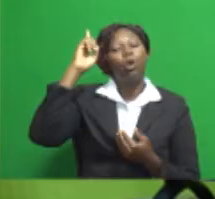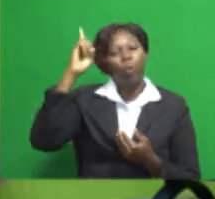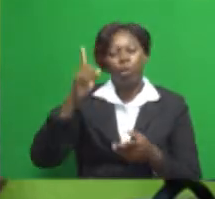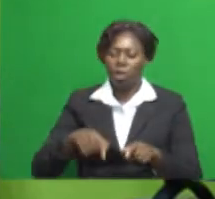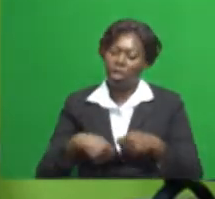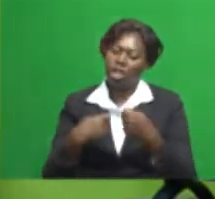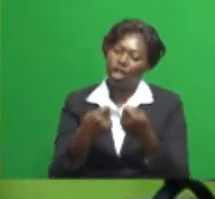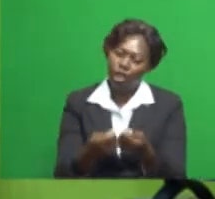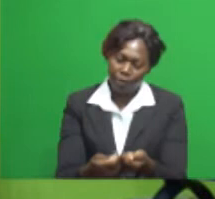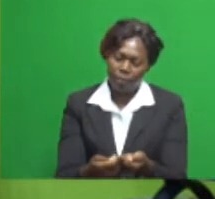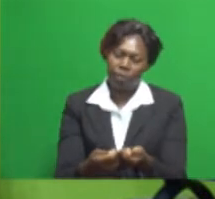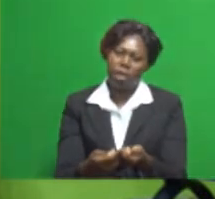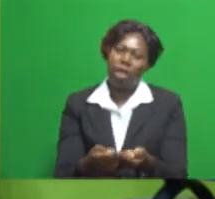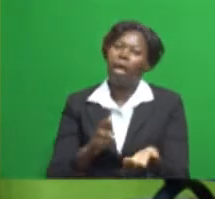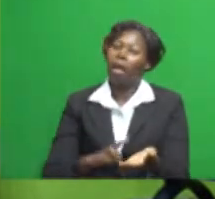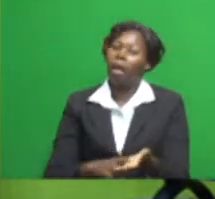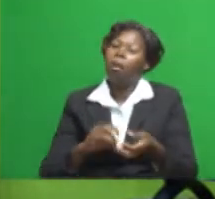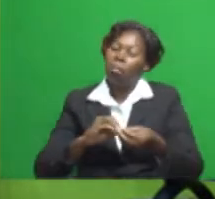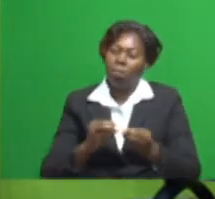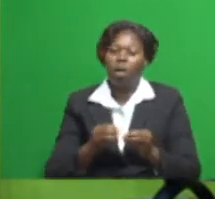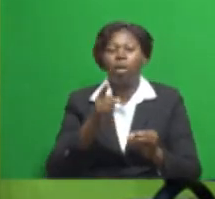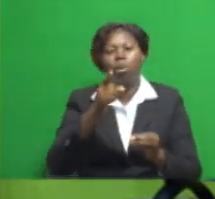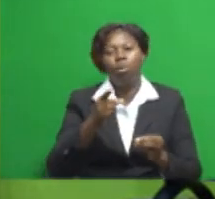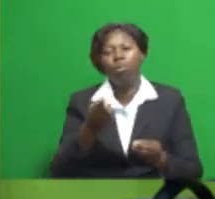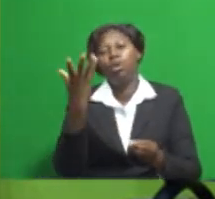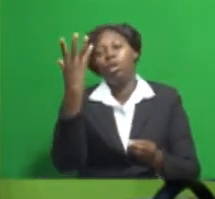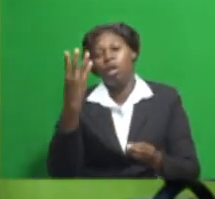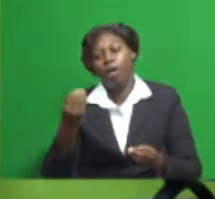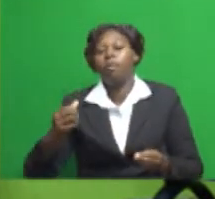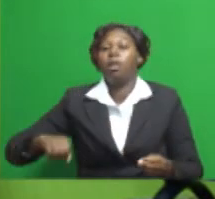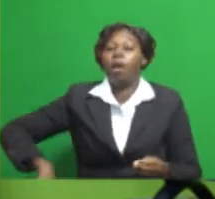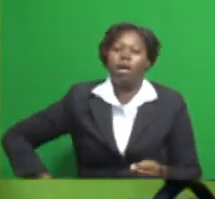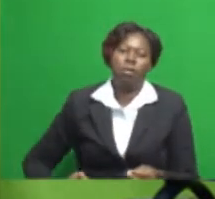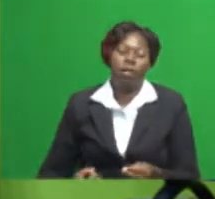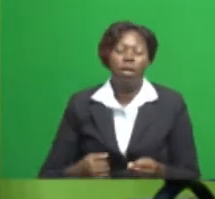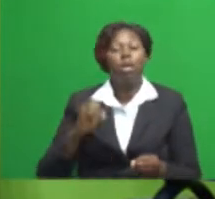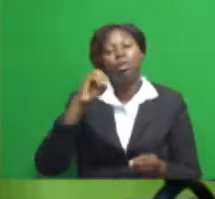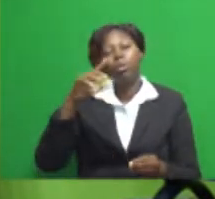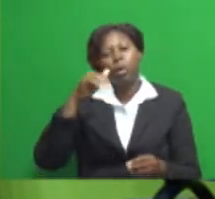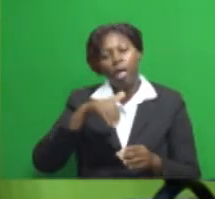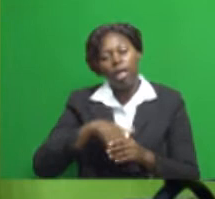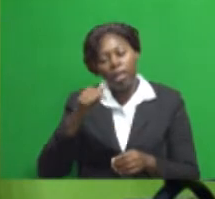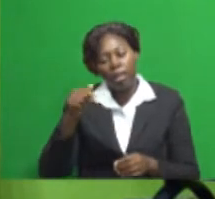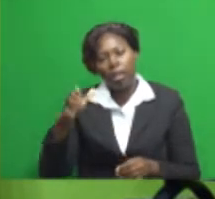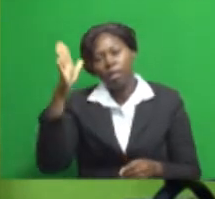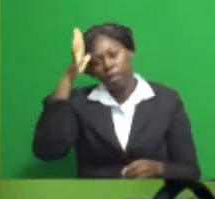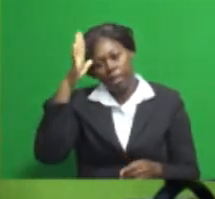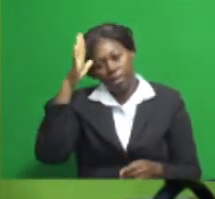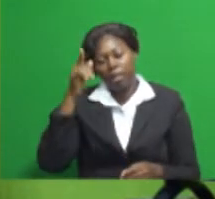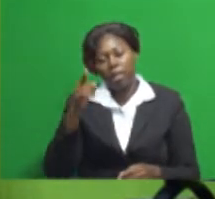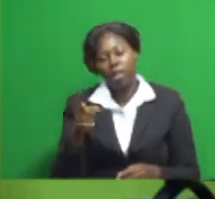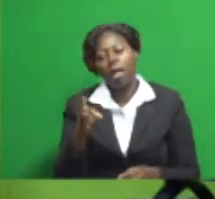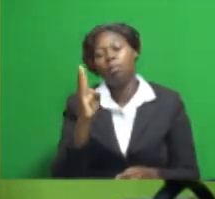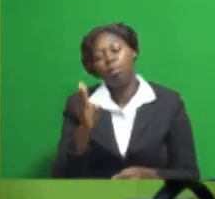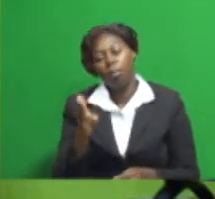kutenda ivateerera handizo unogona kudaro wakatasana nemwe moto muchidzidzo chino Mwari wedu kana achida ake moto iwoyo